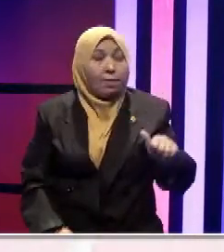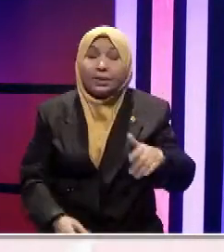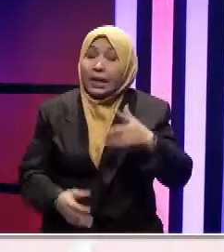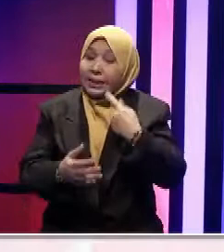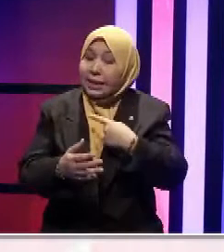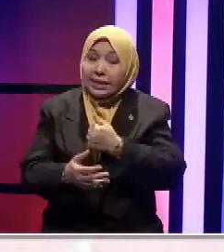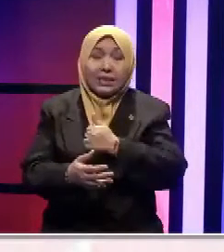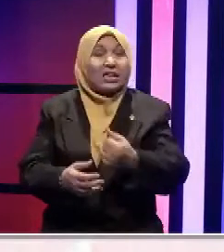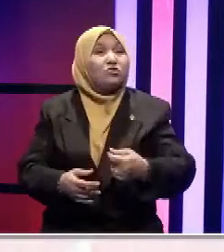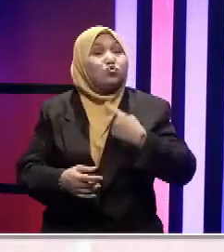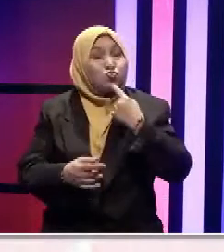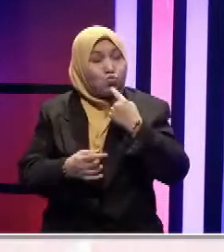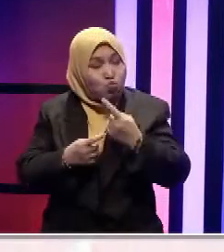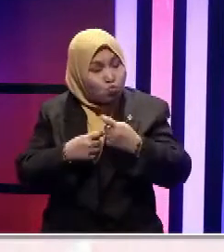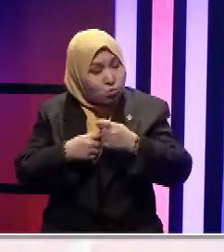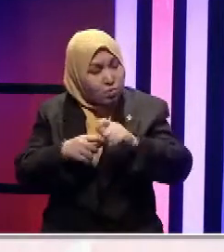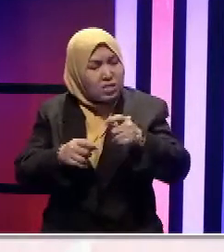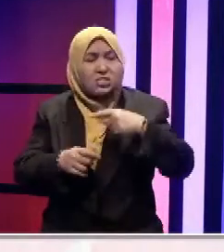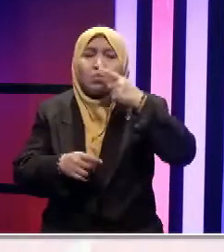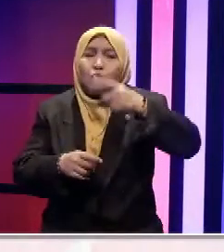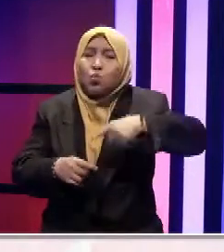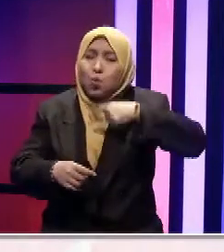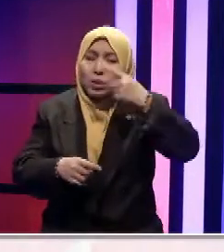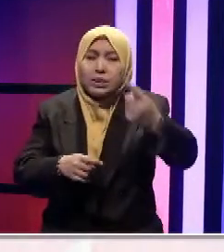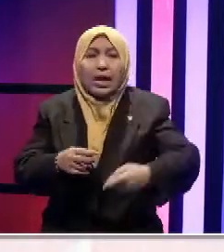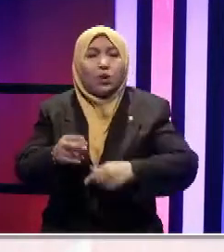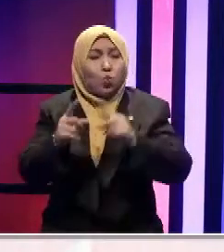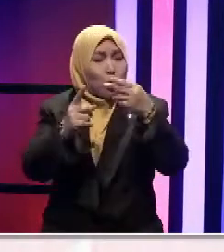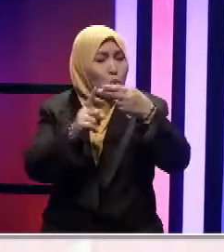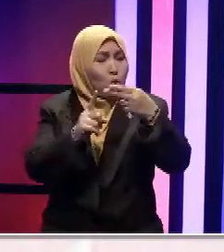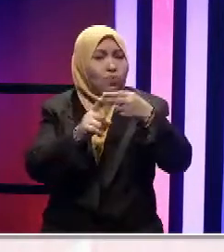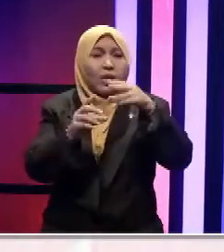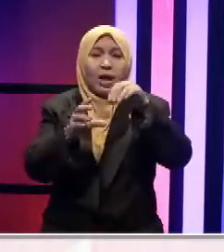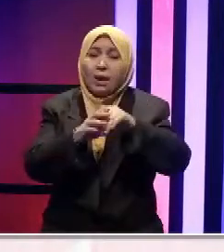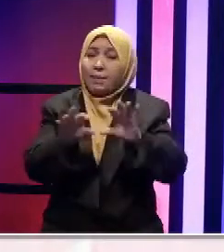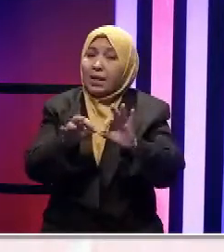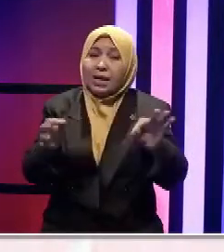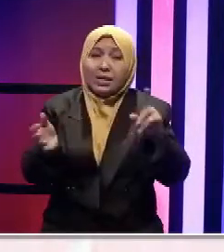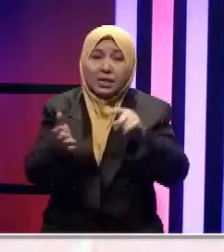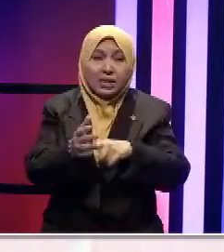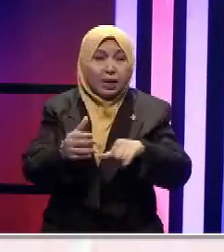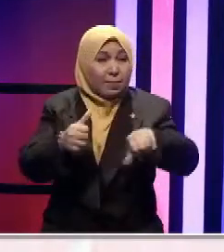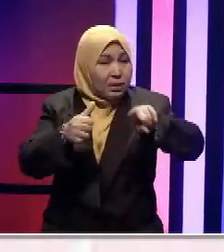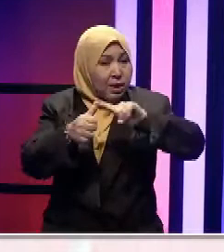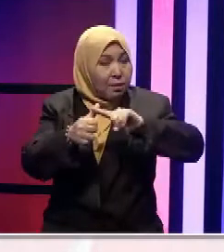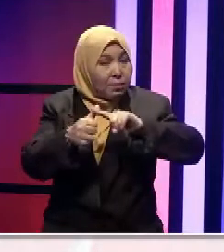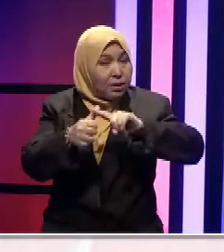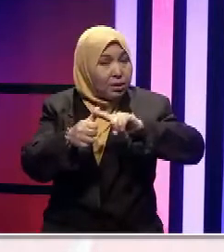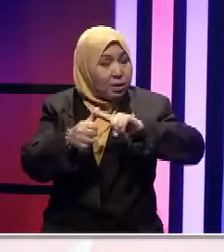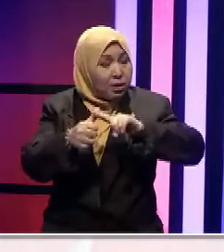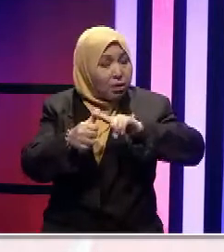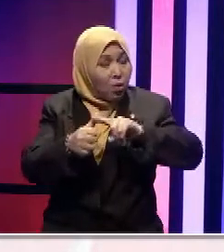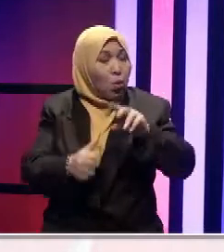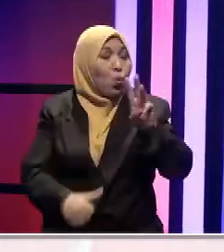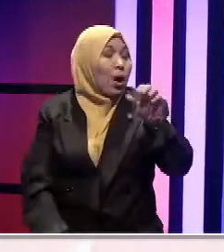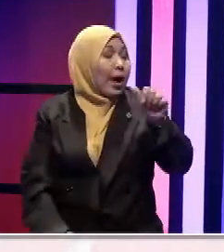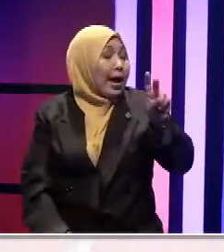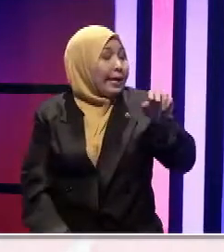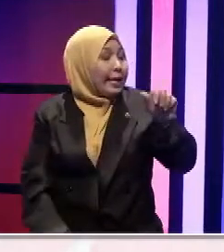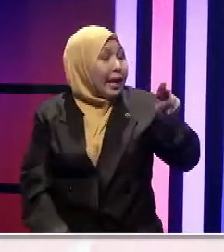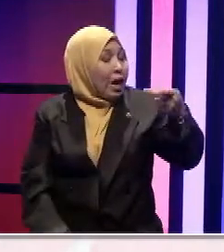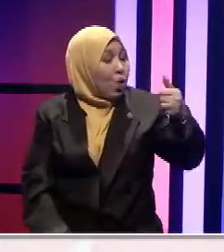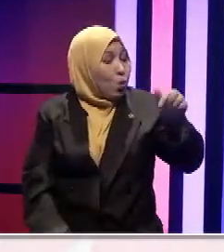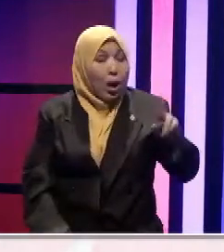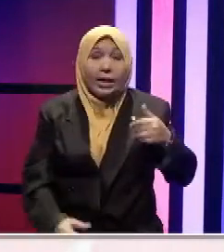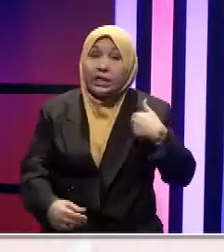Sebutkan huruf-huruf dalam dalam ayat ini Oke yang pertama sekali wa-an nahu ada